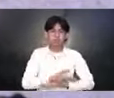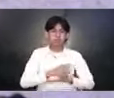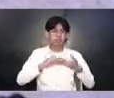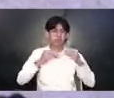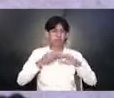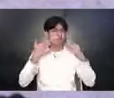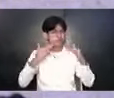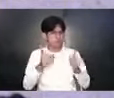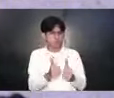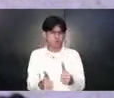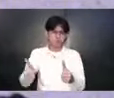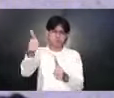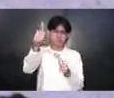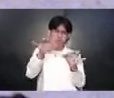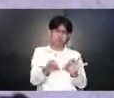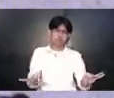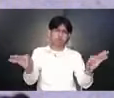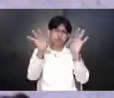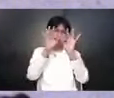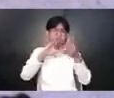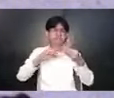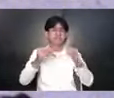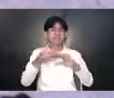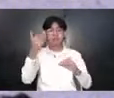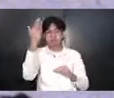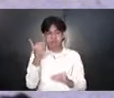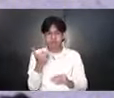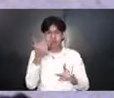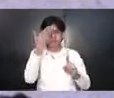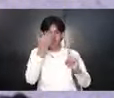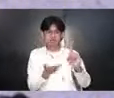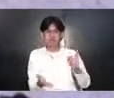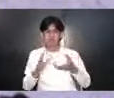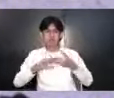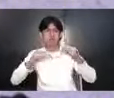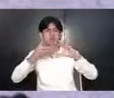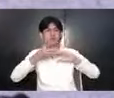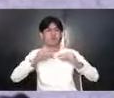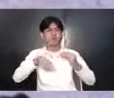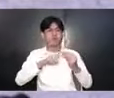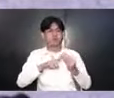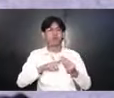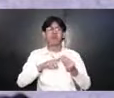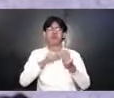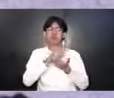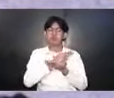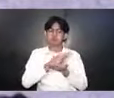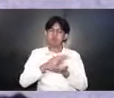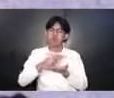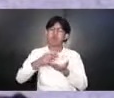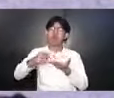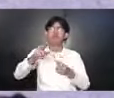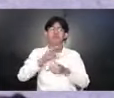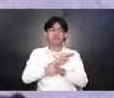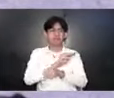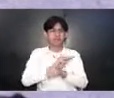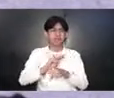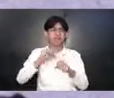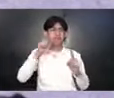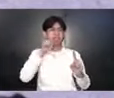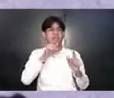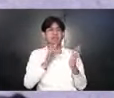parables. Because that is a story of the sacred mission of Jesus